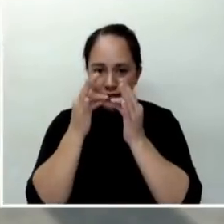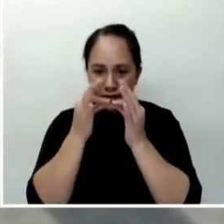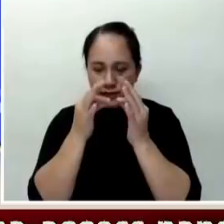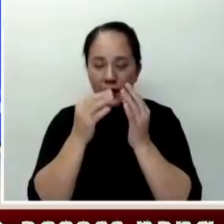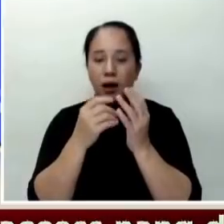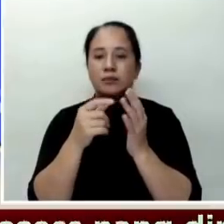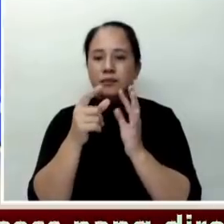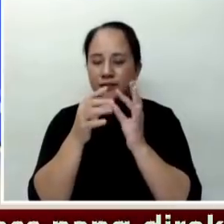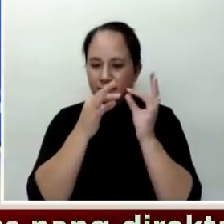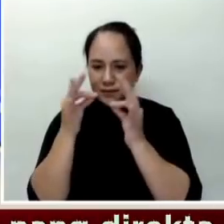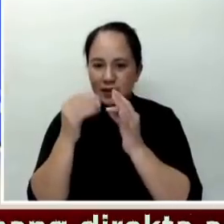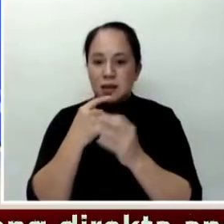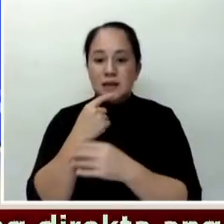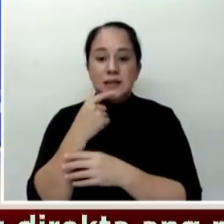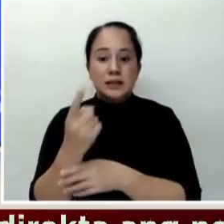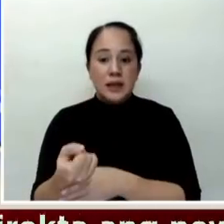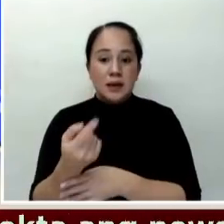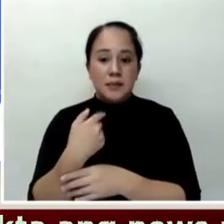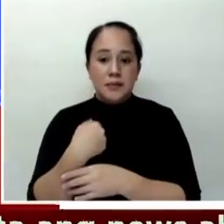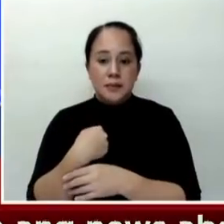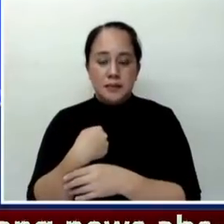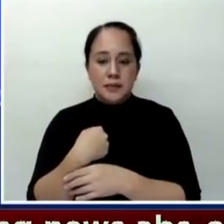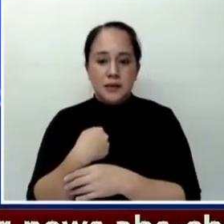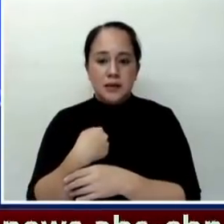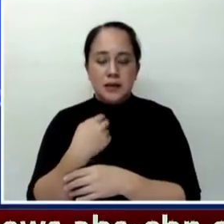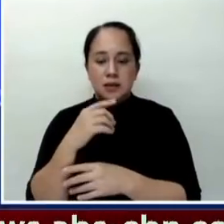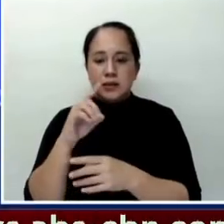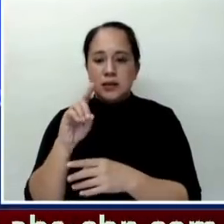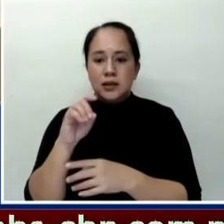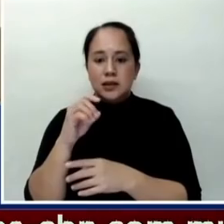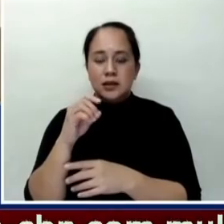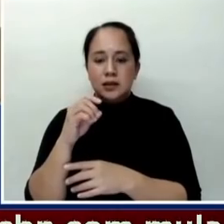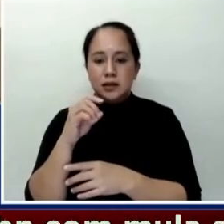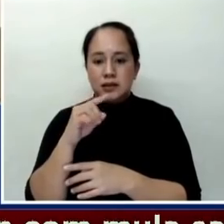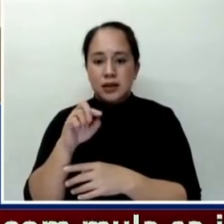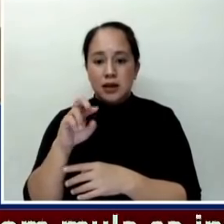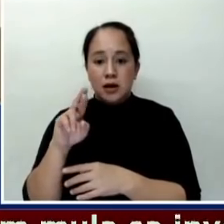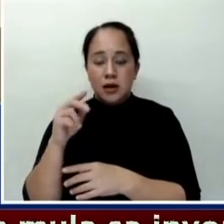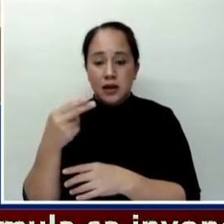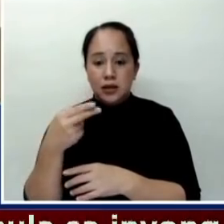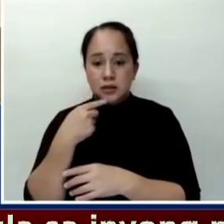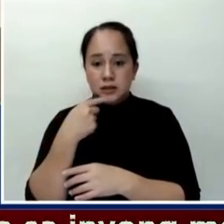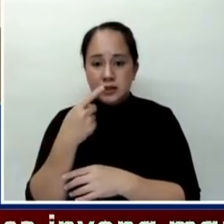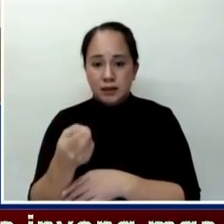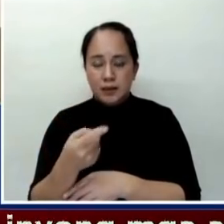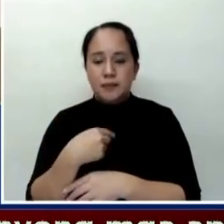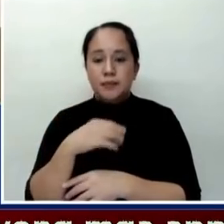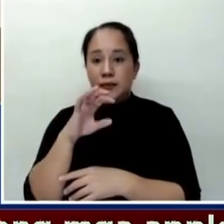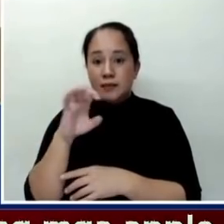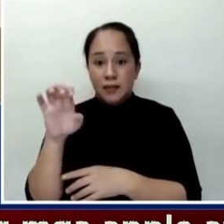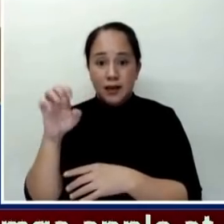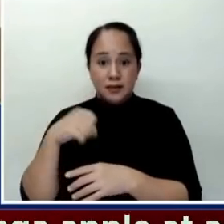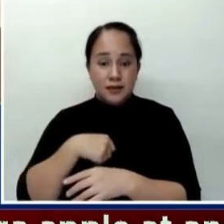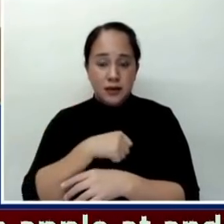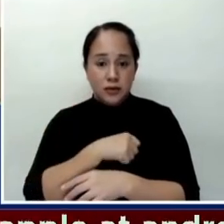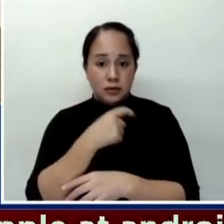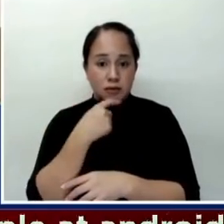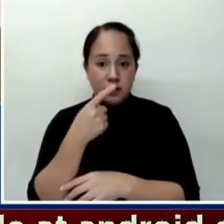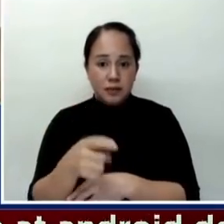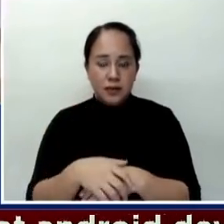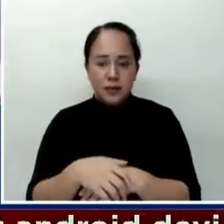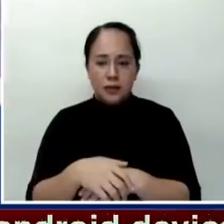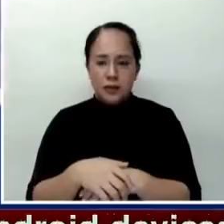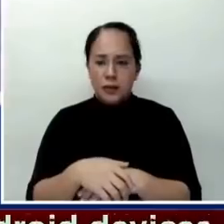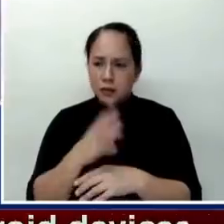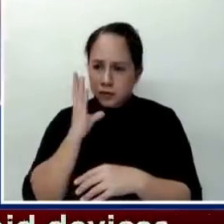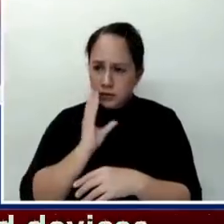panayam sa DZRH Manila Times, the presidential job interview, sinabi ng dating senador na wala umano siyang